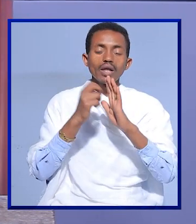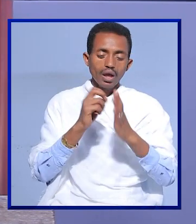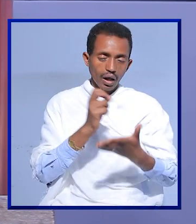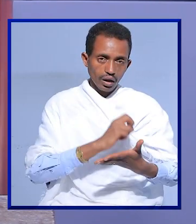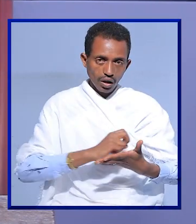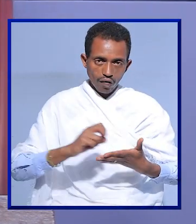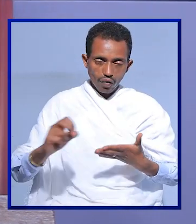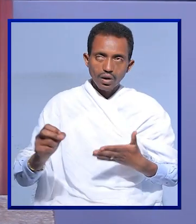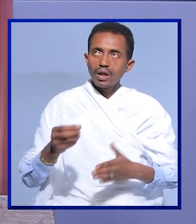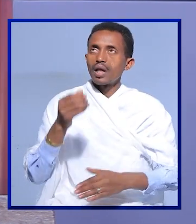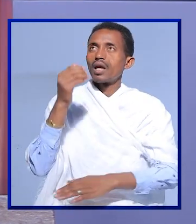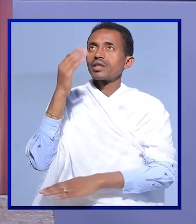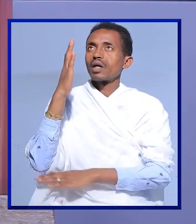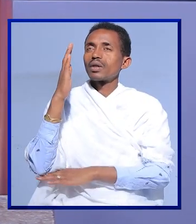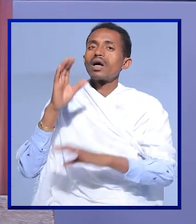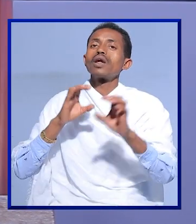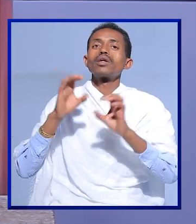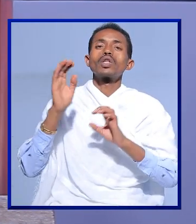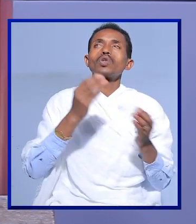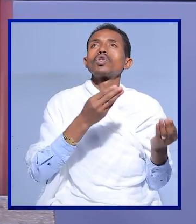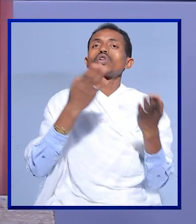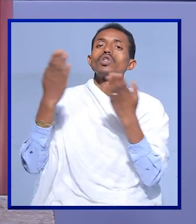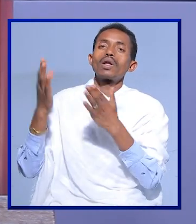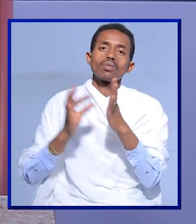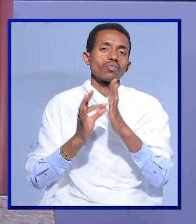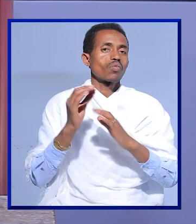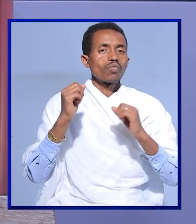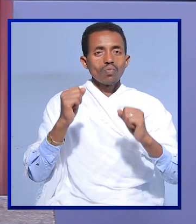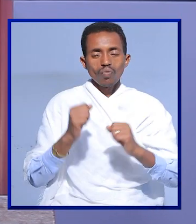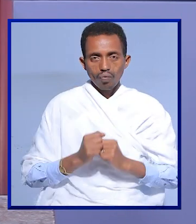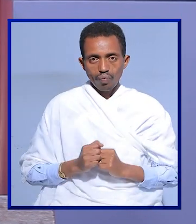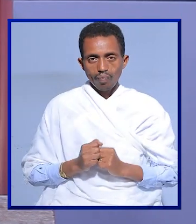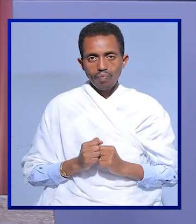እንደተጻፈው ለእግዚአብሔር እንዳደረግን ይቆጠርልና